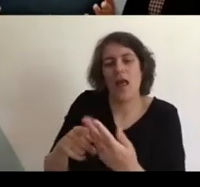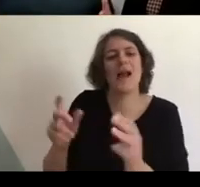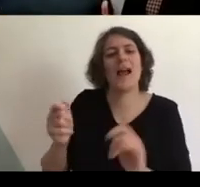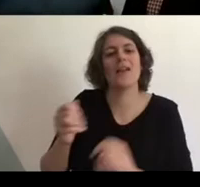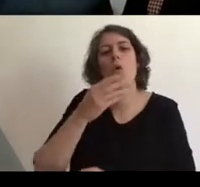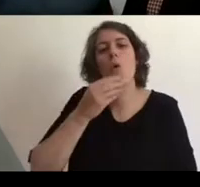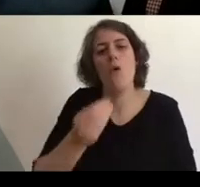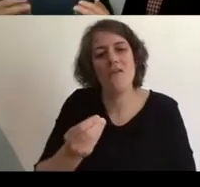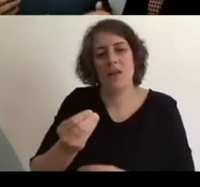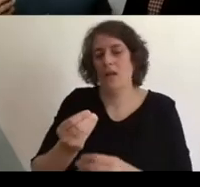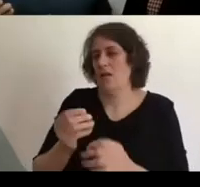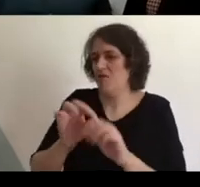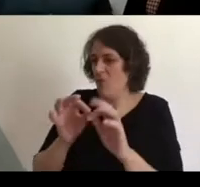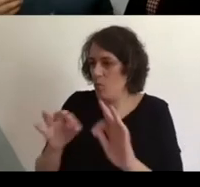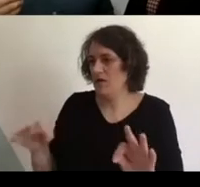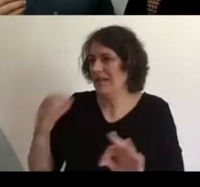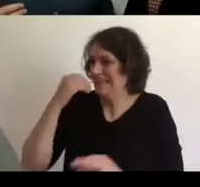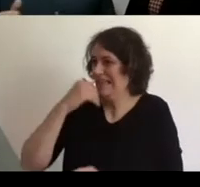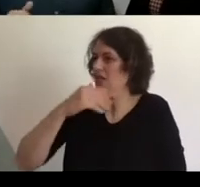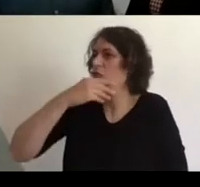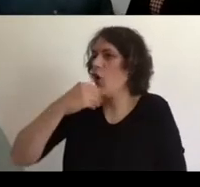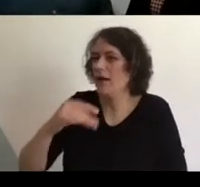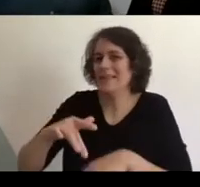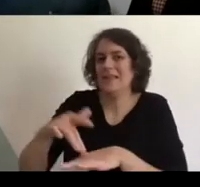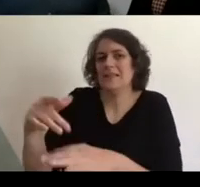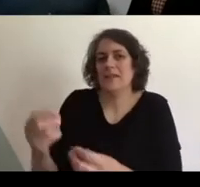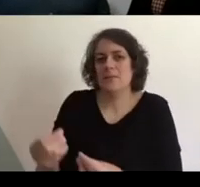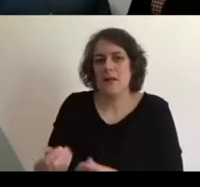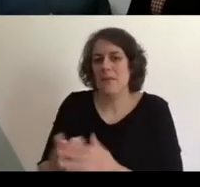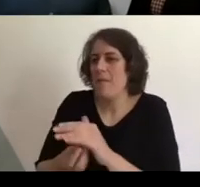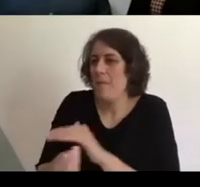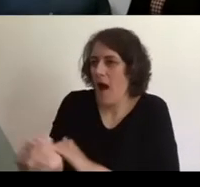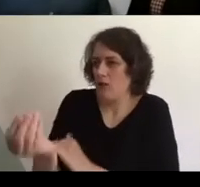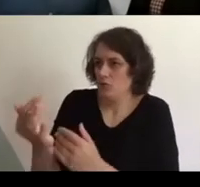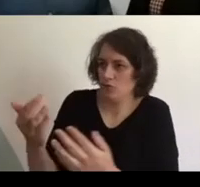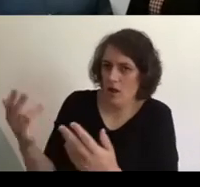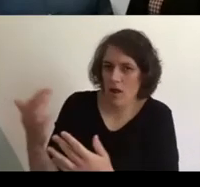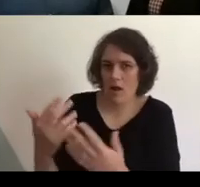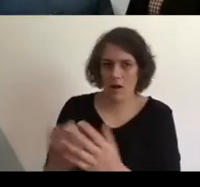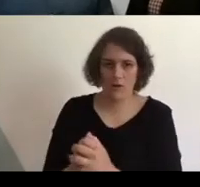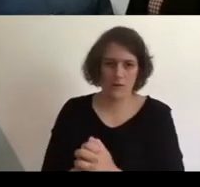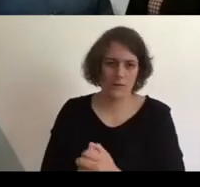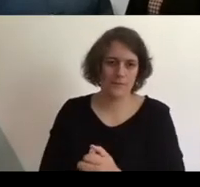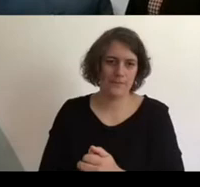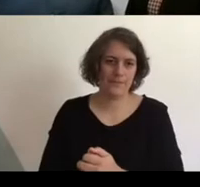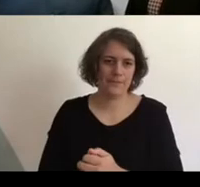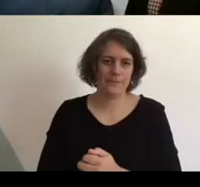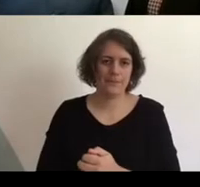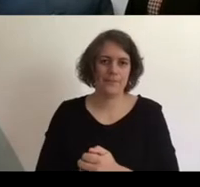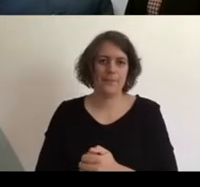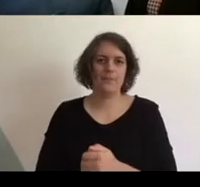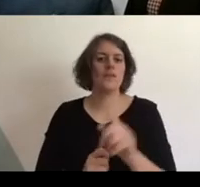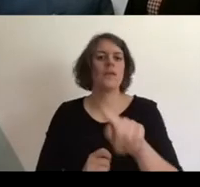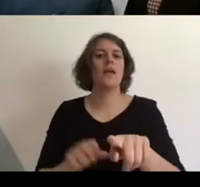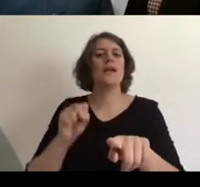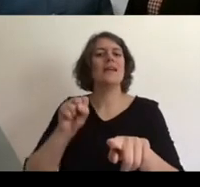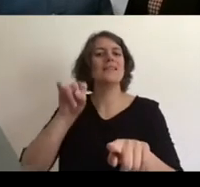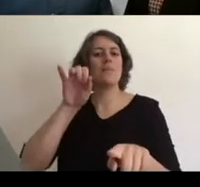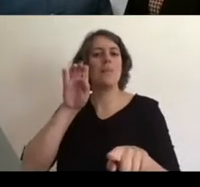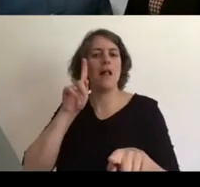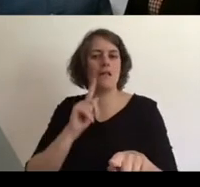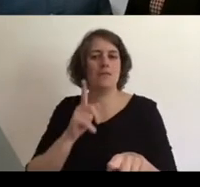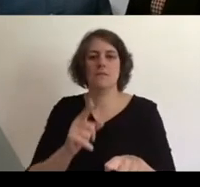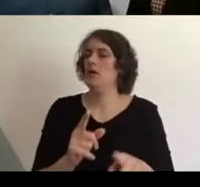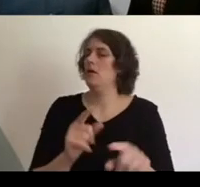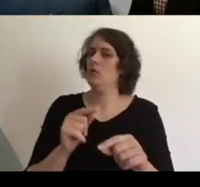viel netter, sensibler und empathischer fragen. Genau. Eigentlich finde ich das gut, dass es so gesagt wurde, weil das ist nämlich genau